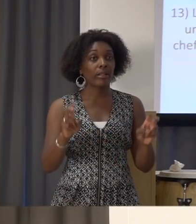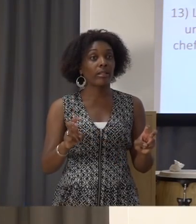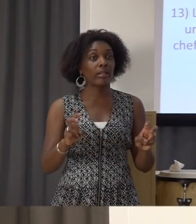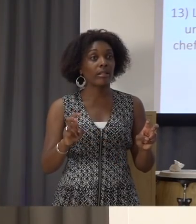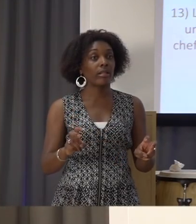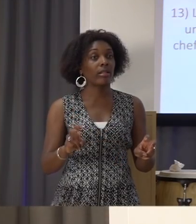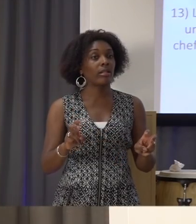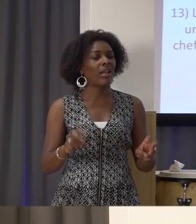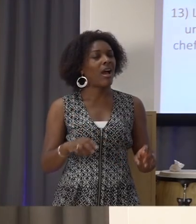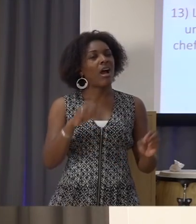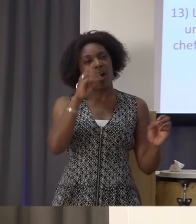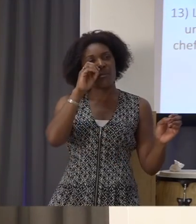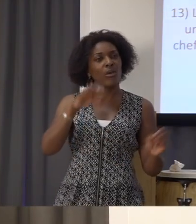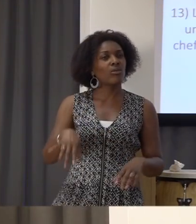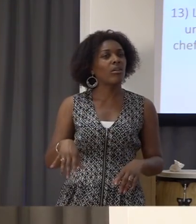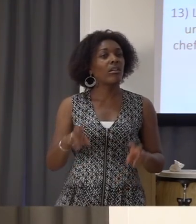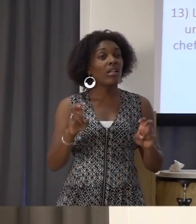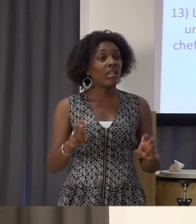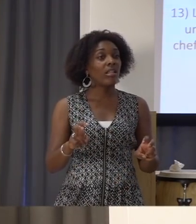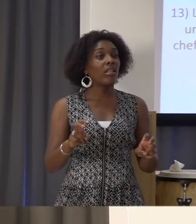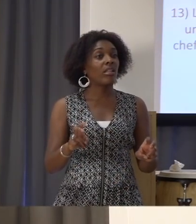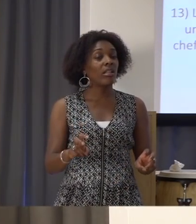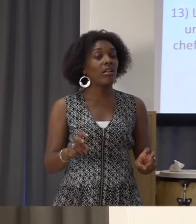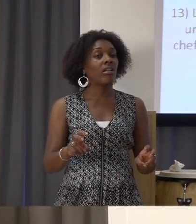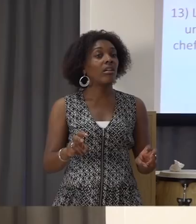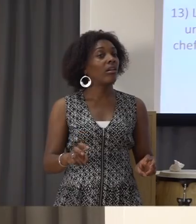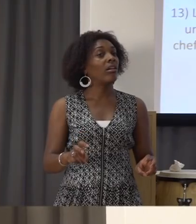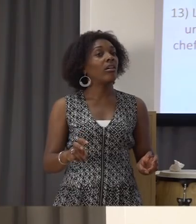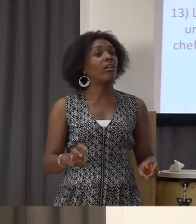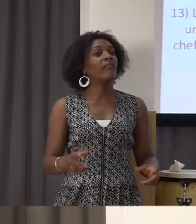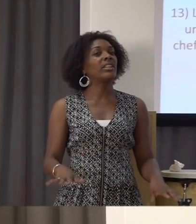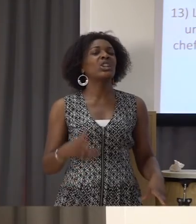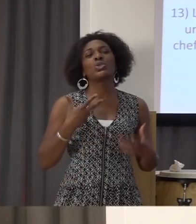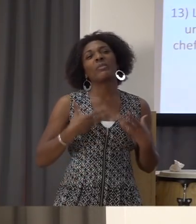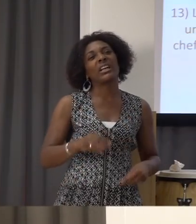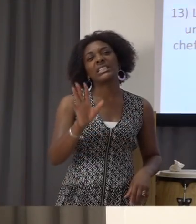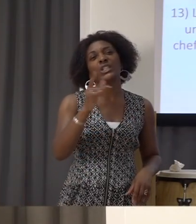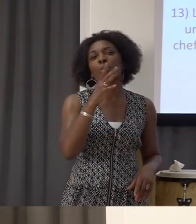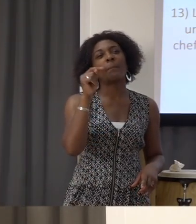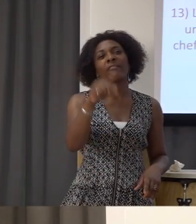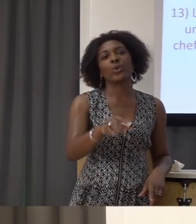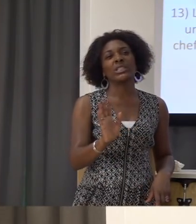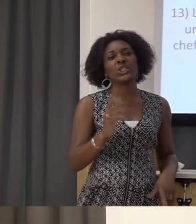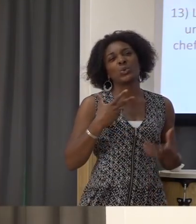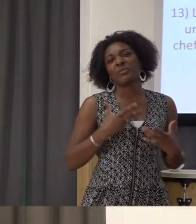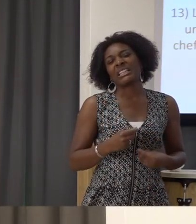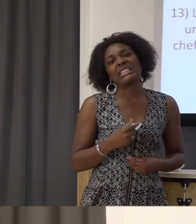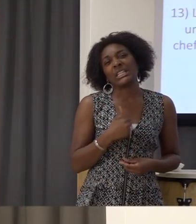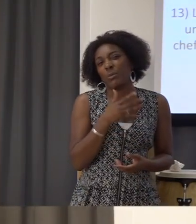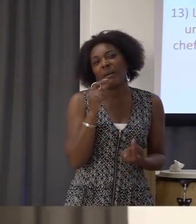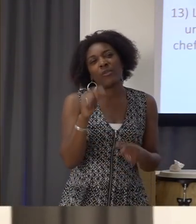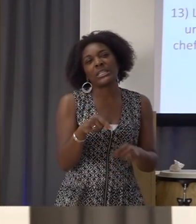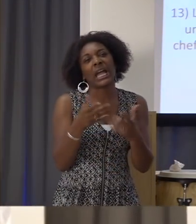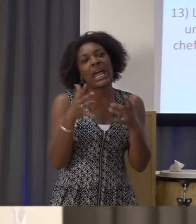Ils abandonnent tout. Du jour au lendemain. Oh, je suis fatigué, non, je ne peux pas assister à cette réunion de prière